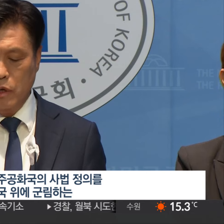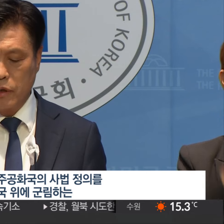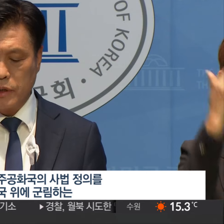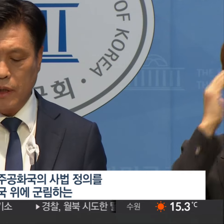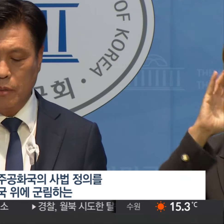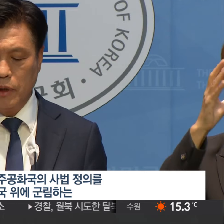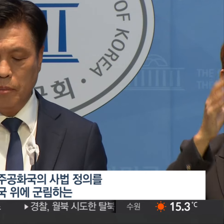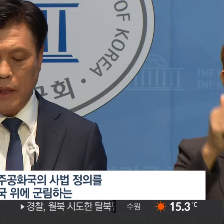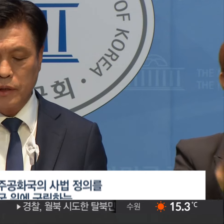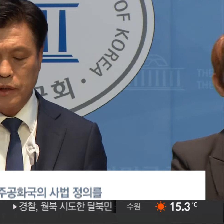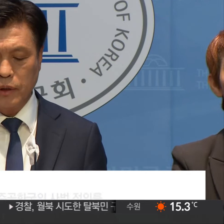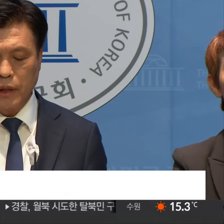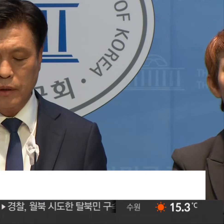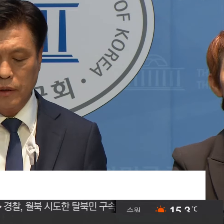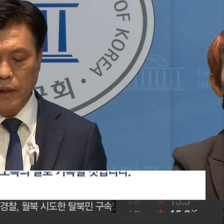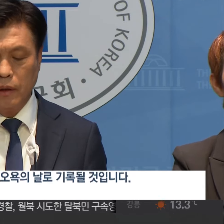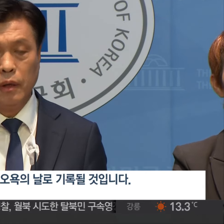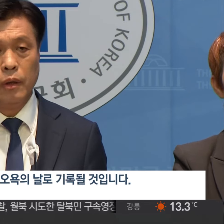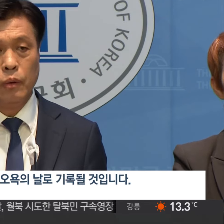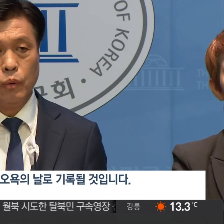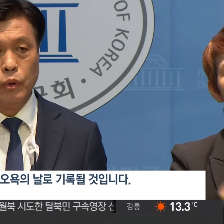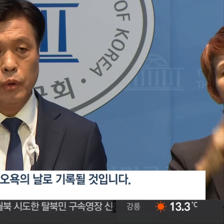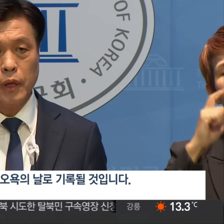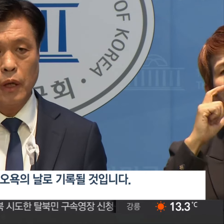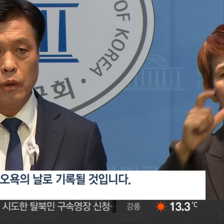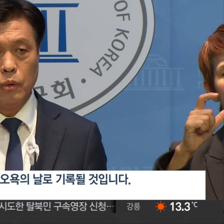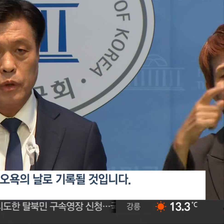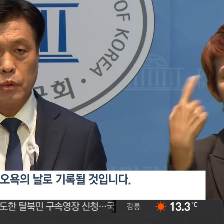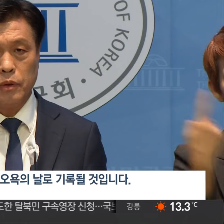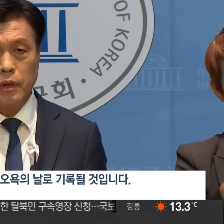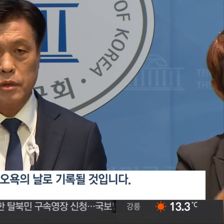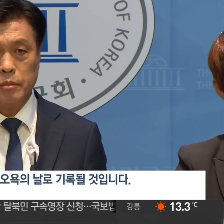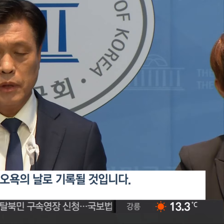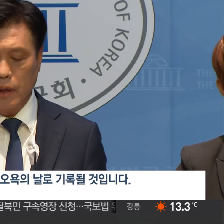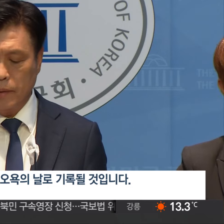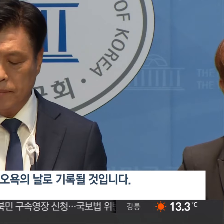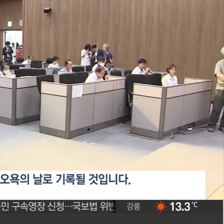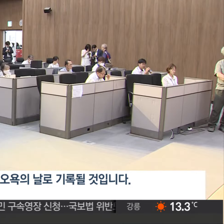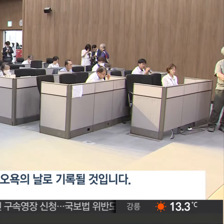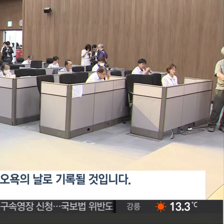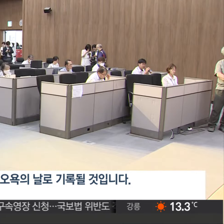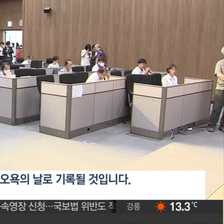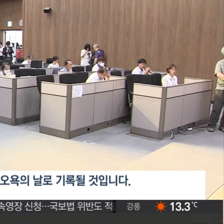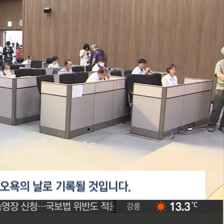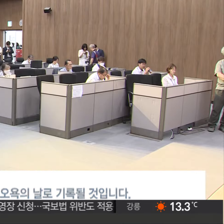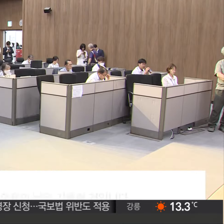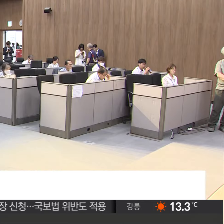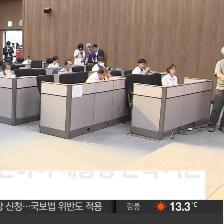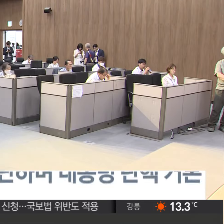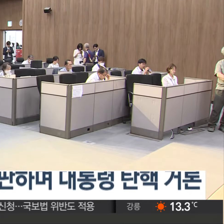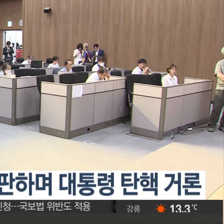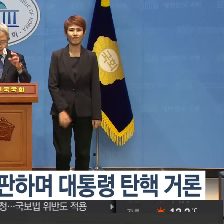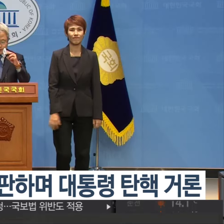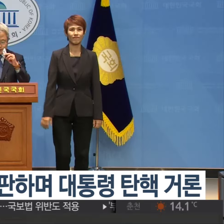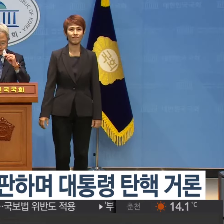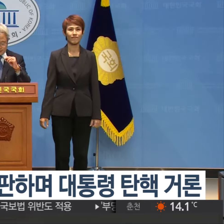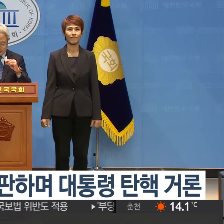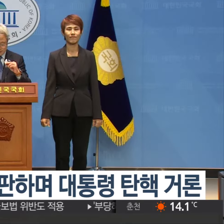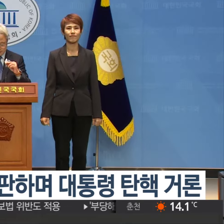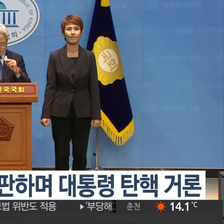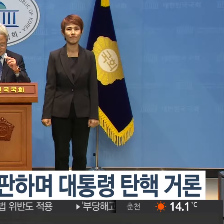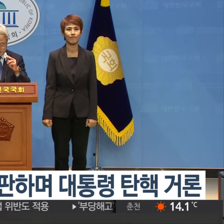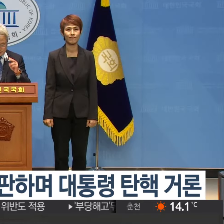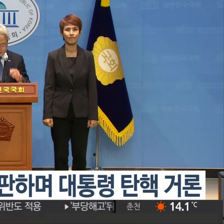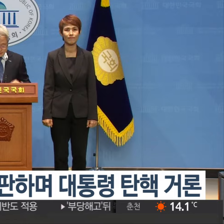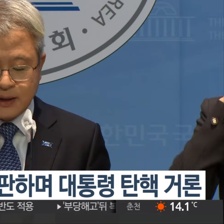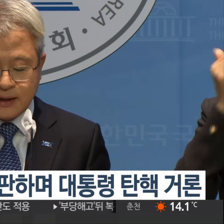최고 권력자임을 만천하에 드러낸 오욕의 날로 기록될 것입니다. 조국혁신당은 언제든